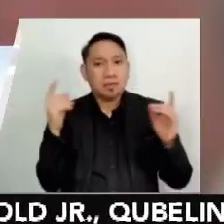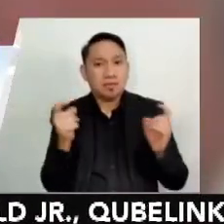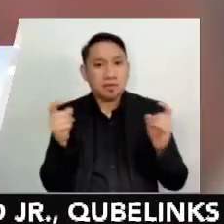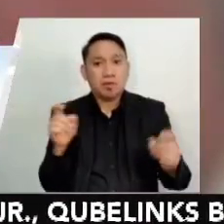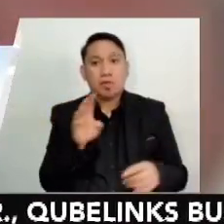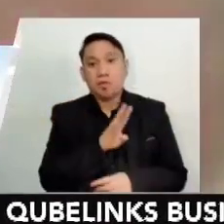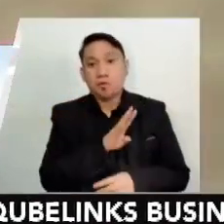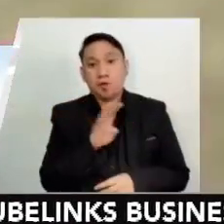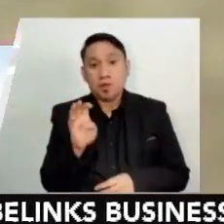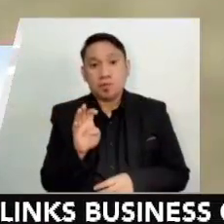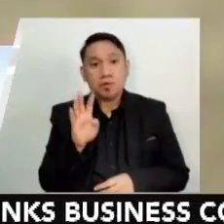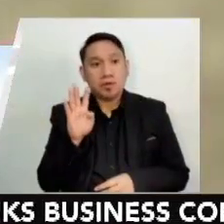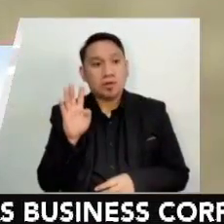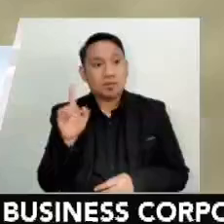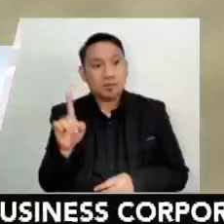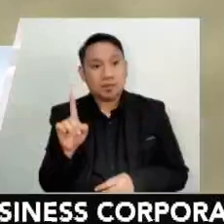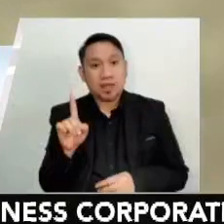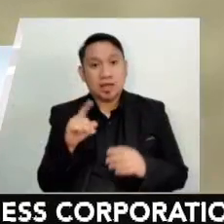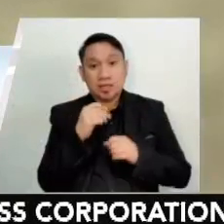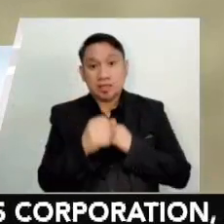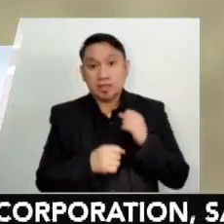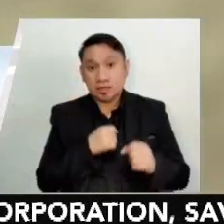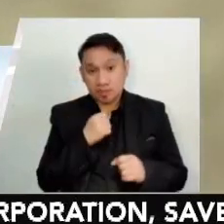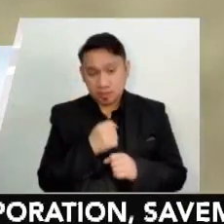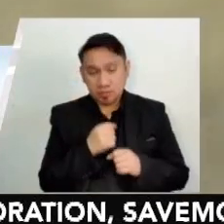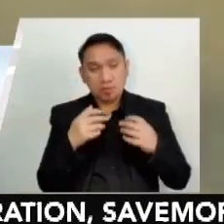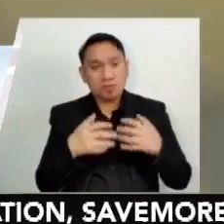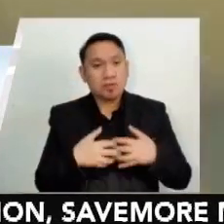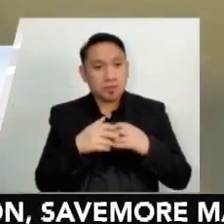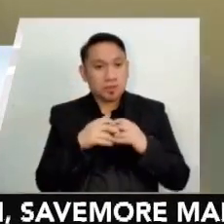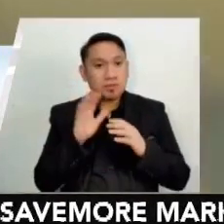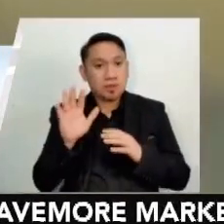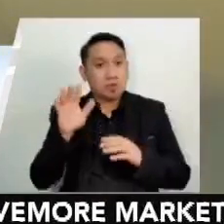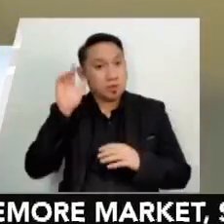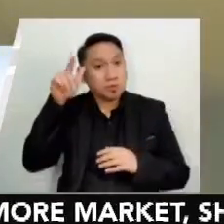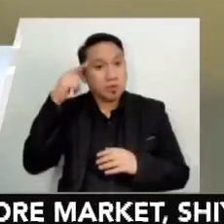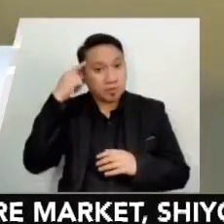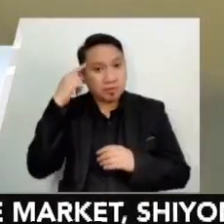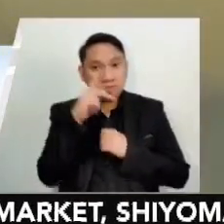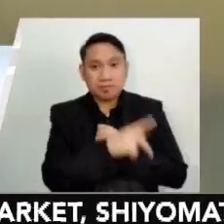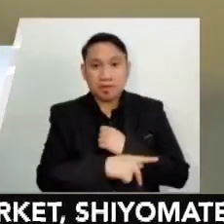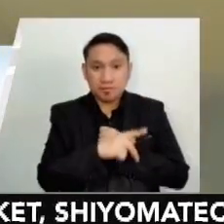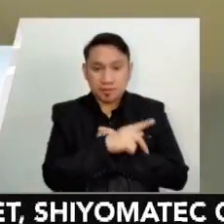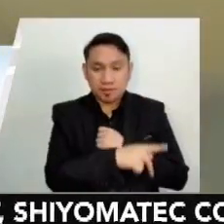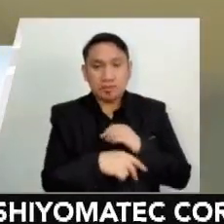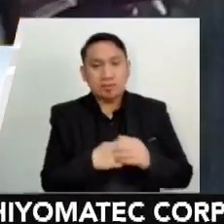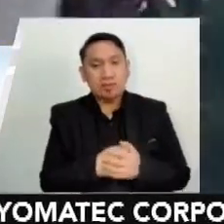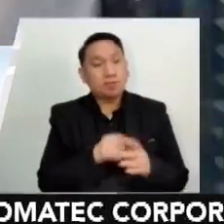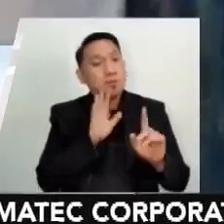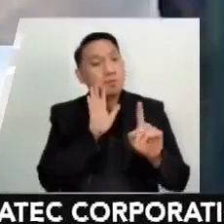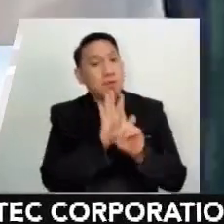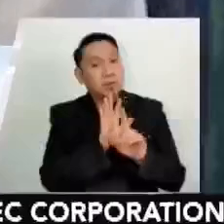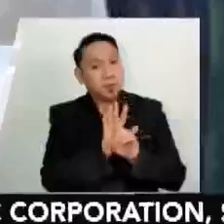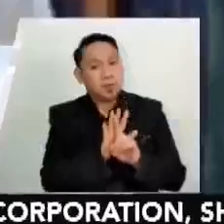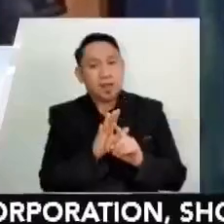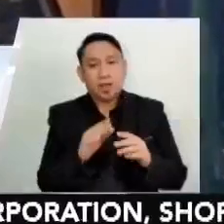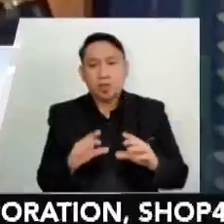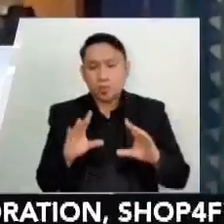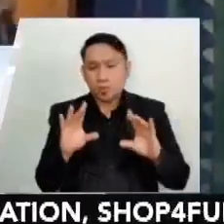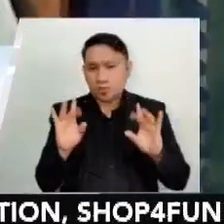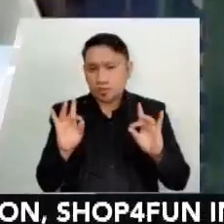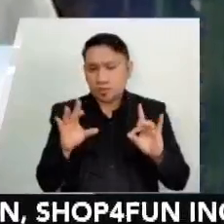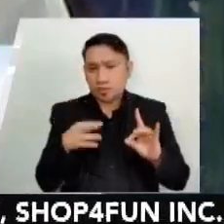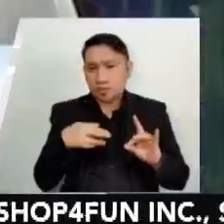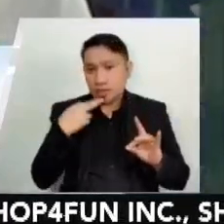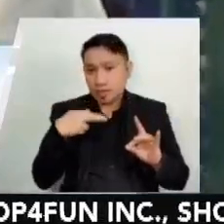441 taon ng pagtatatag ng gobyerno ng probinsya. Tanyag na kakaniin sa Cagayan ang Linubian,